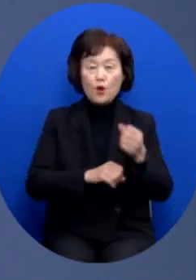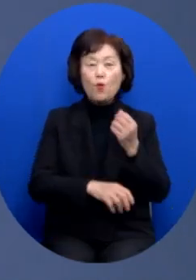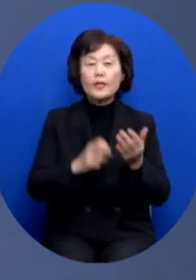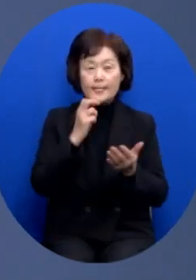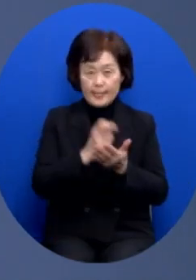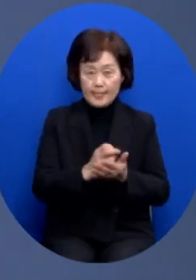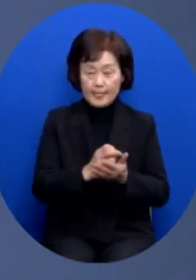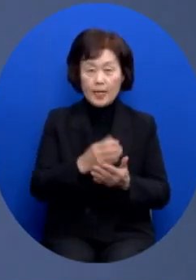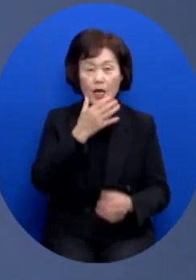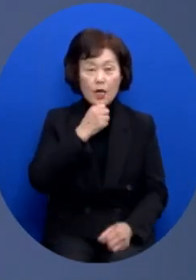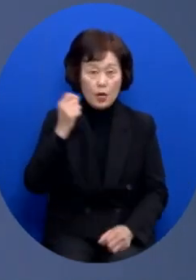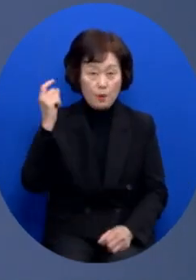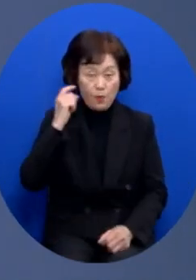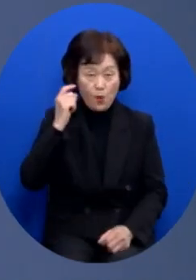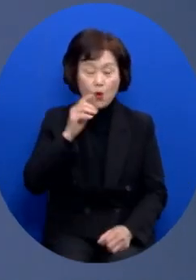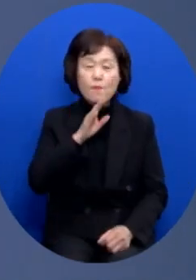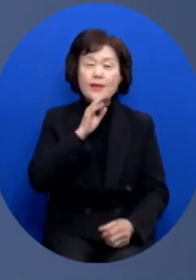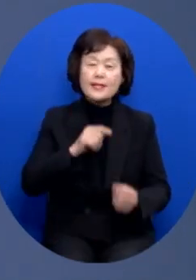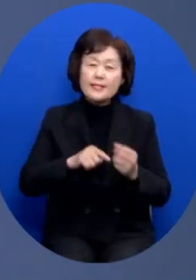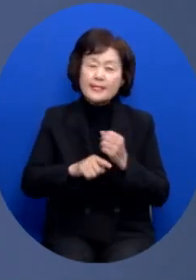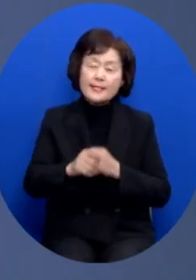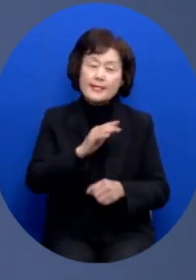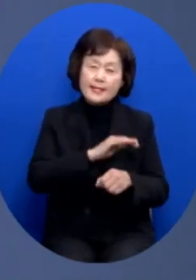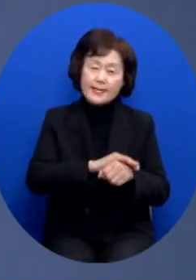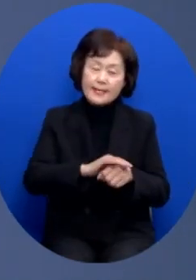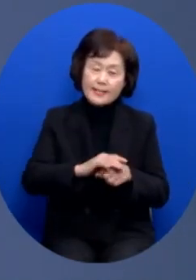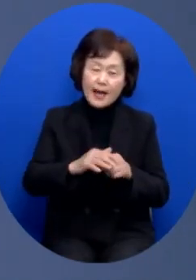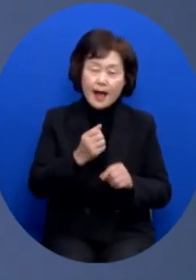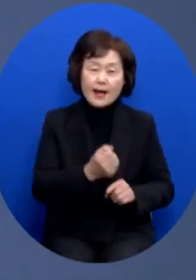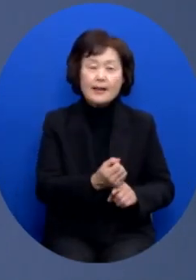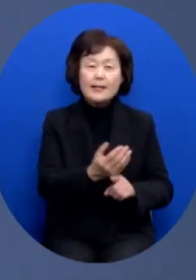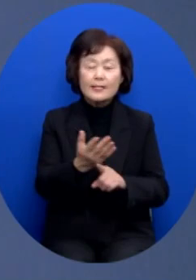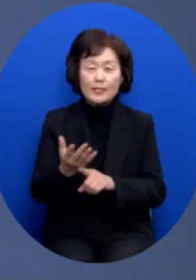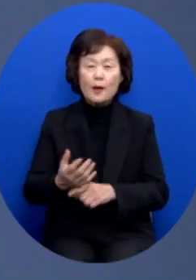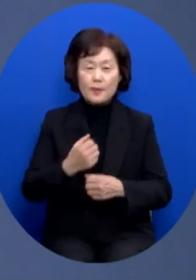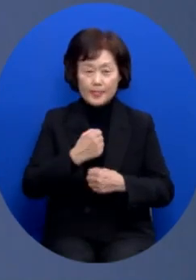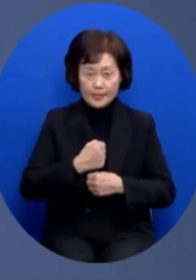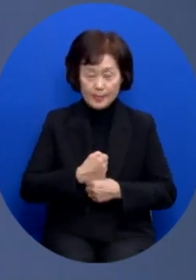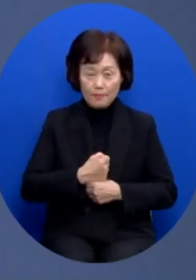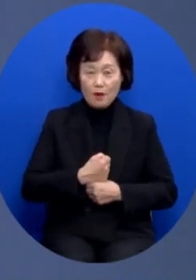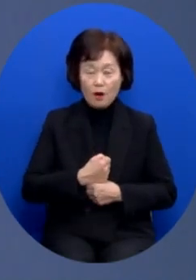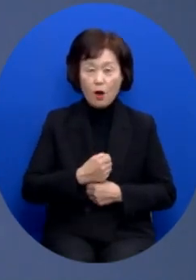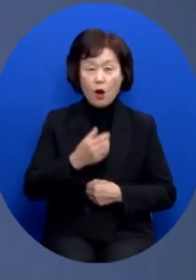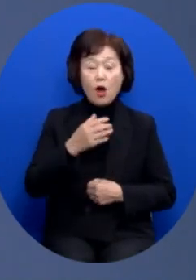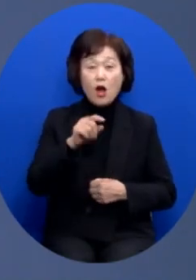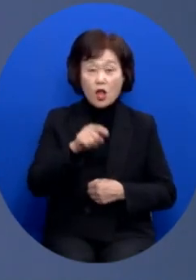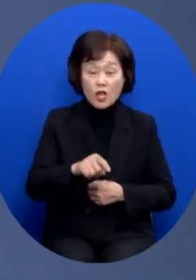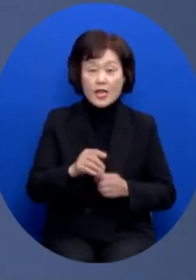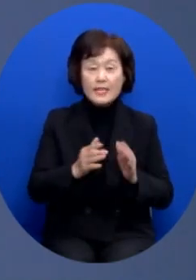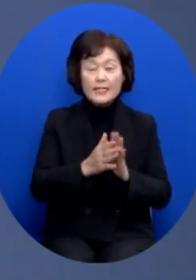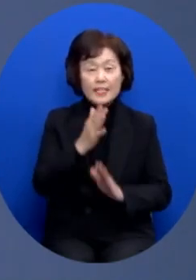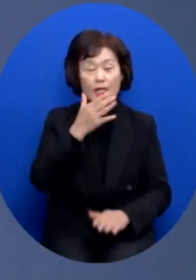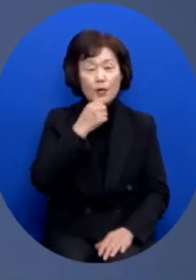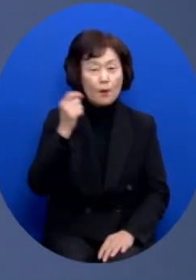복음의 진리를 잘 지키고 오로지 양산시 복음화를 위해서 최선의